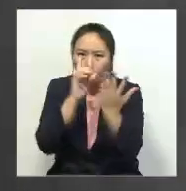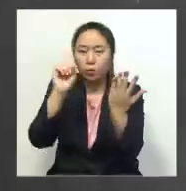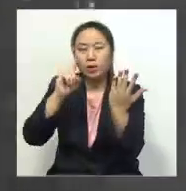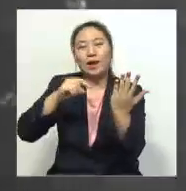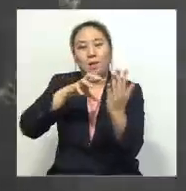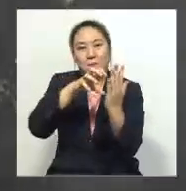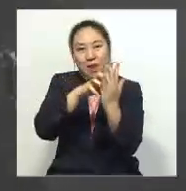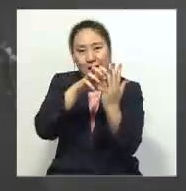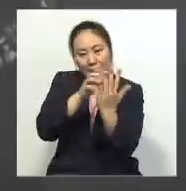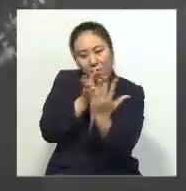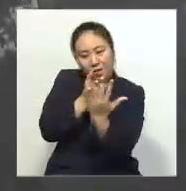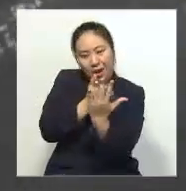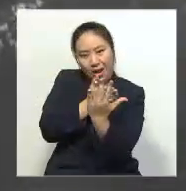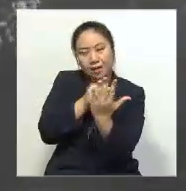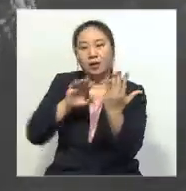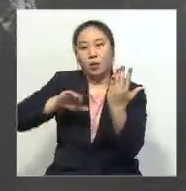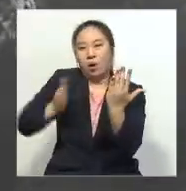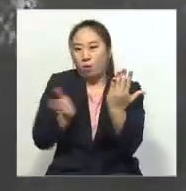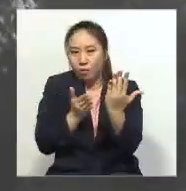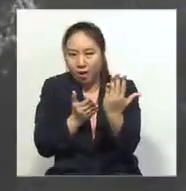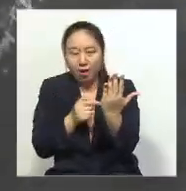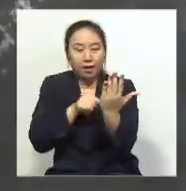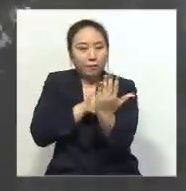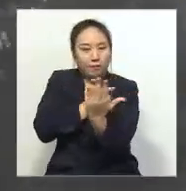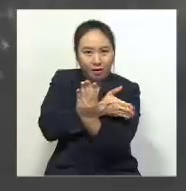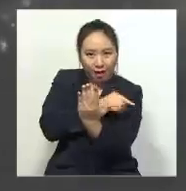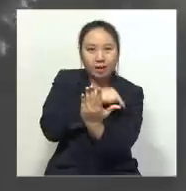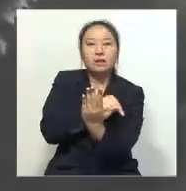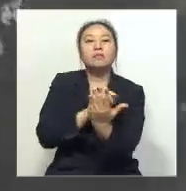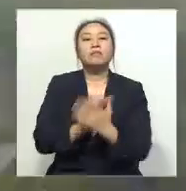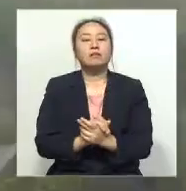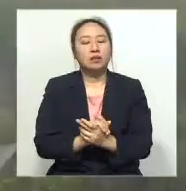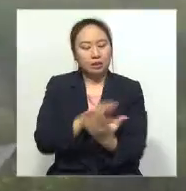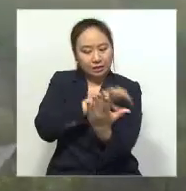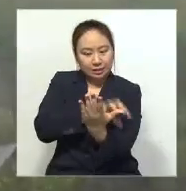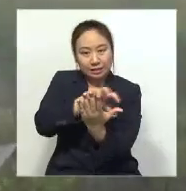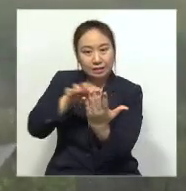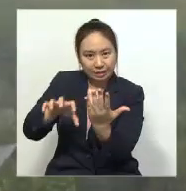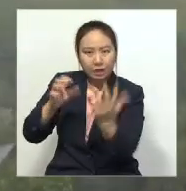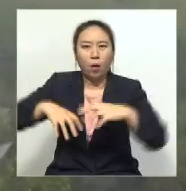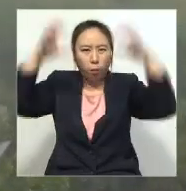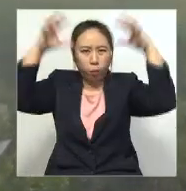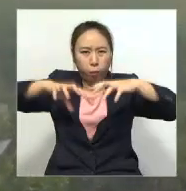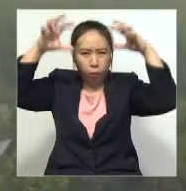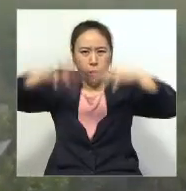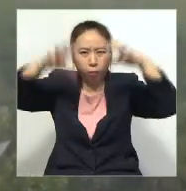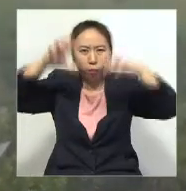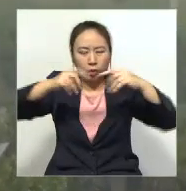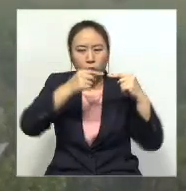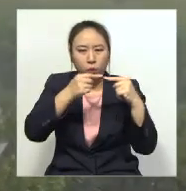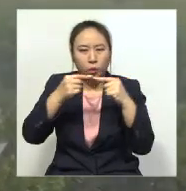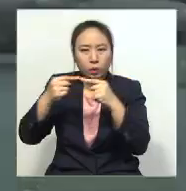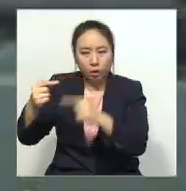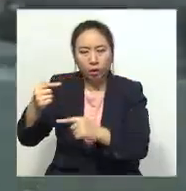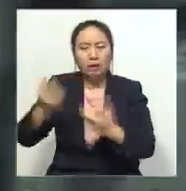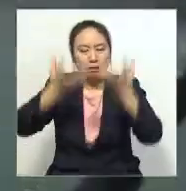ตะวันตกของภาคกลางภาคตะวันออกและภาคใต้ฝั่งตะวันตกค่ะคือพื้นที่เหล่านี้เนี่ยจะมีฝนตกอย่างต่อเนื่อง